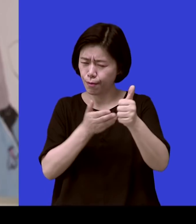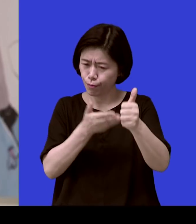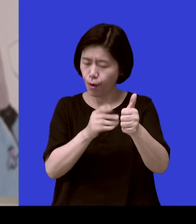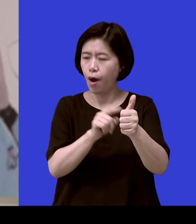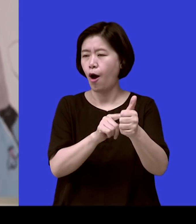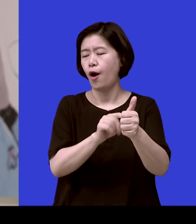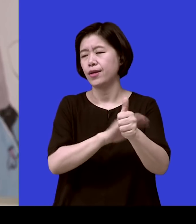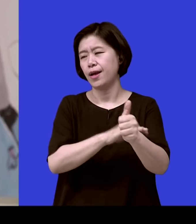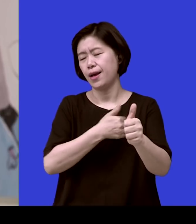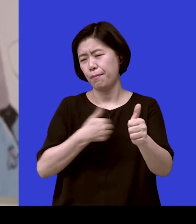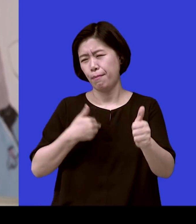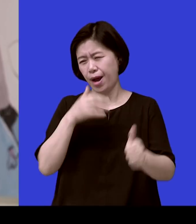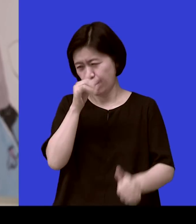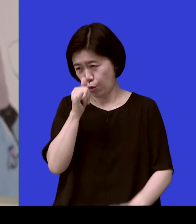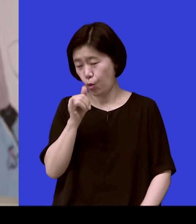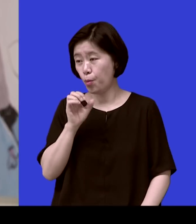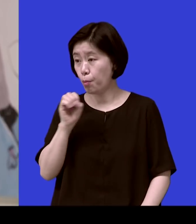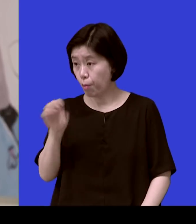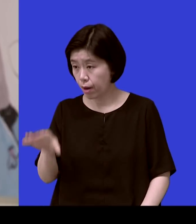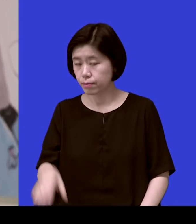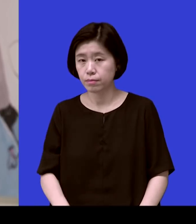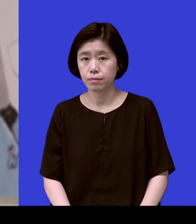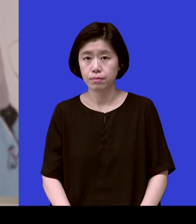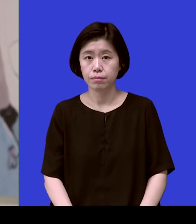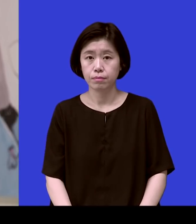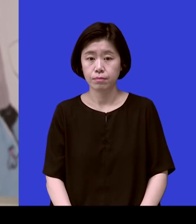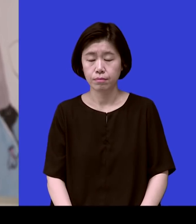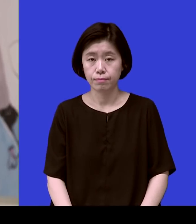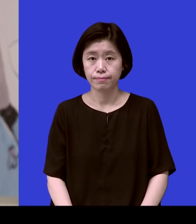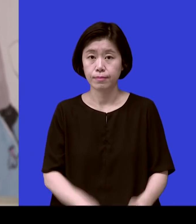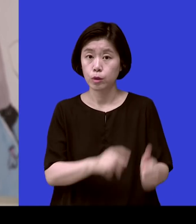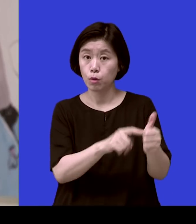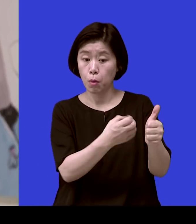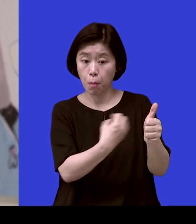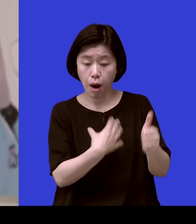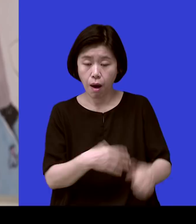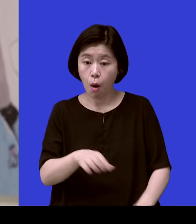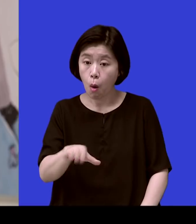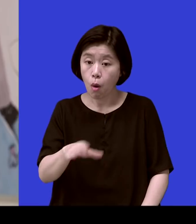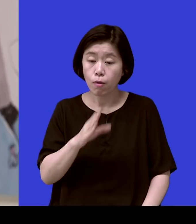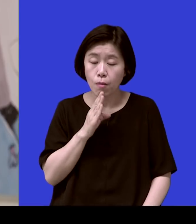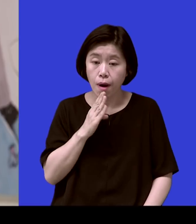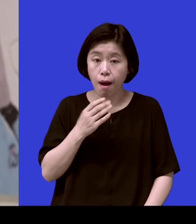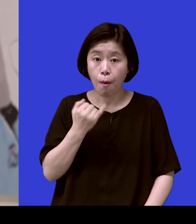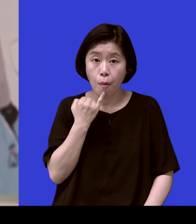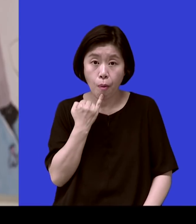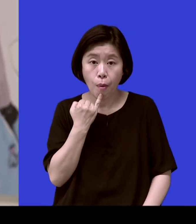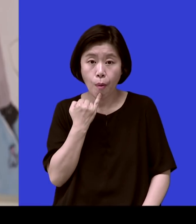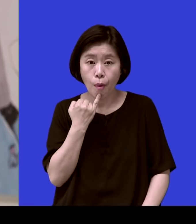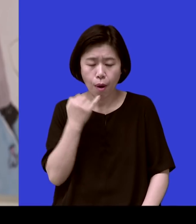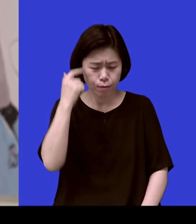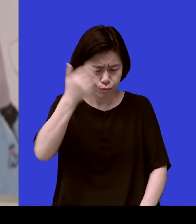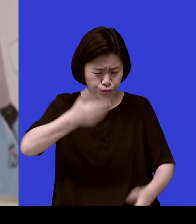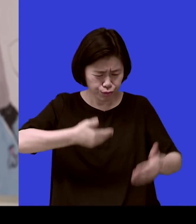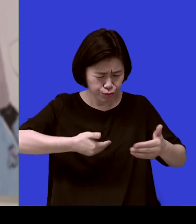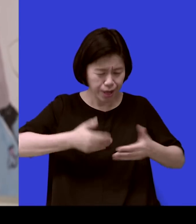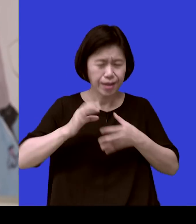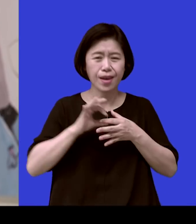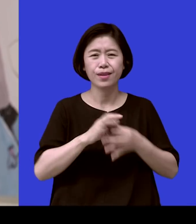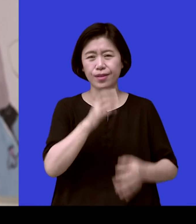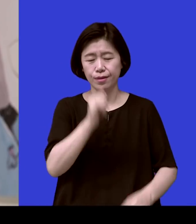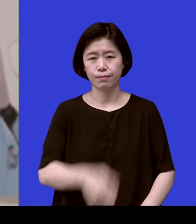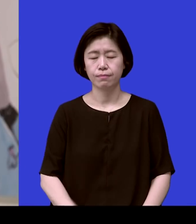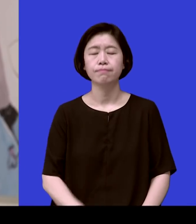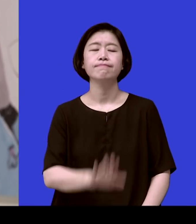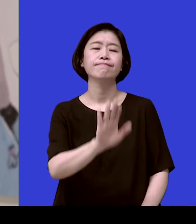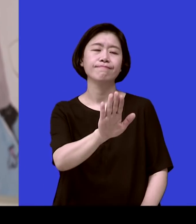그랬더니 지금도 기억나는 게 남편이 정말 괜찮냐고 몇 번이나 물으셨어요. 그래서 정말 괜찮다고,